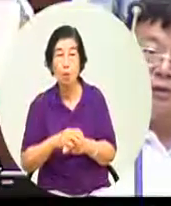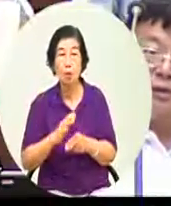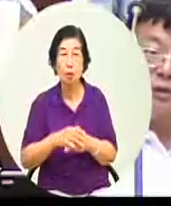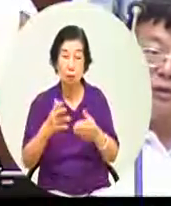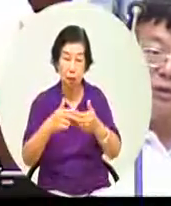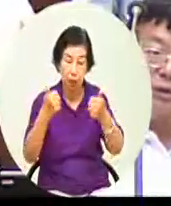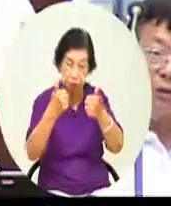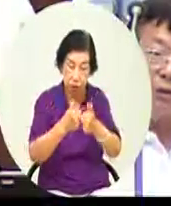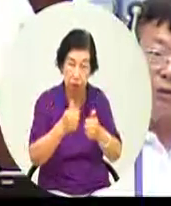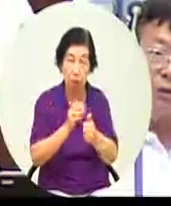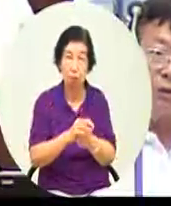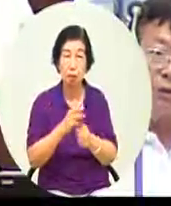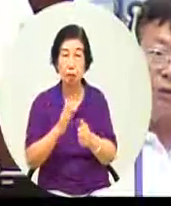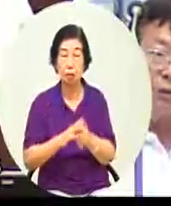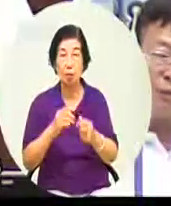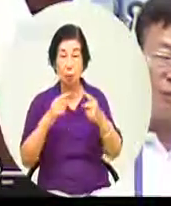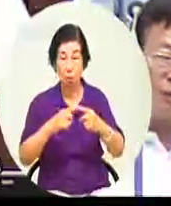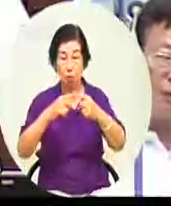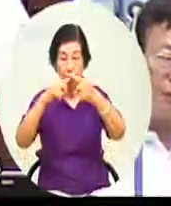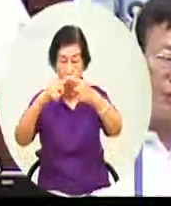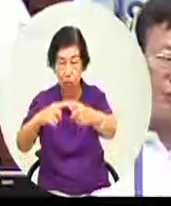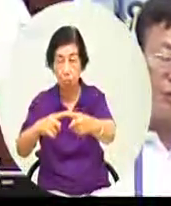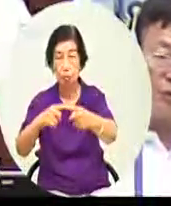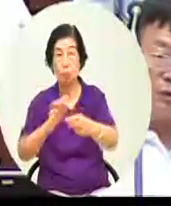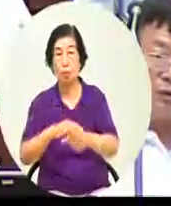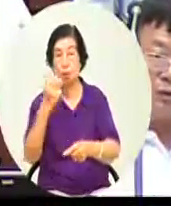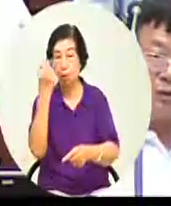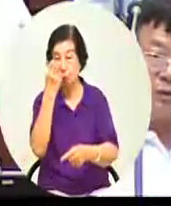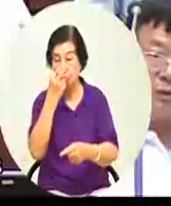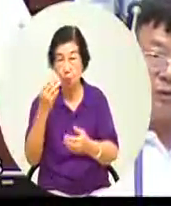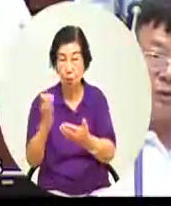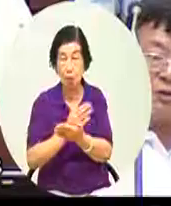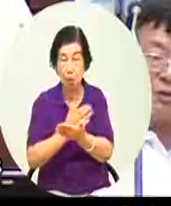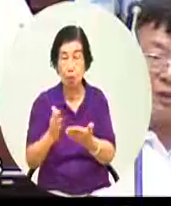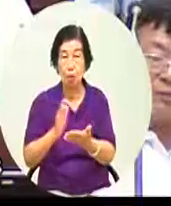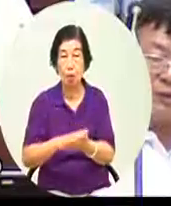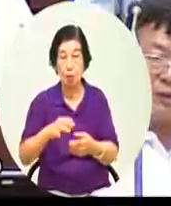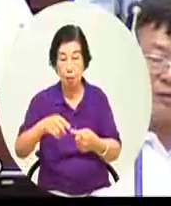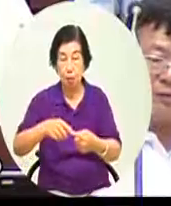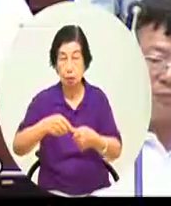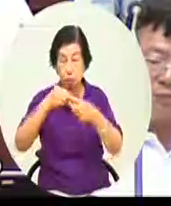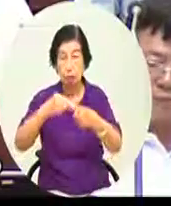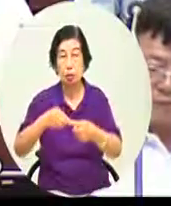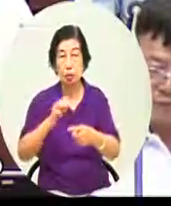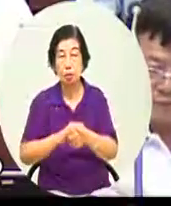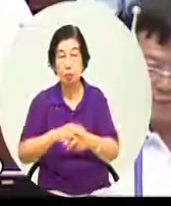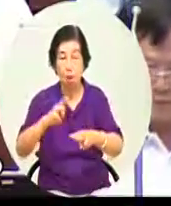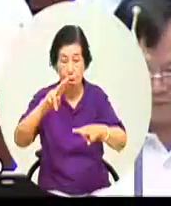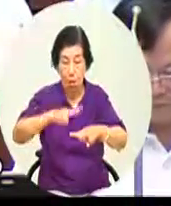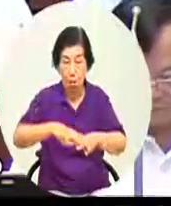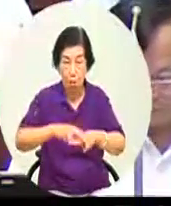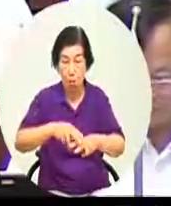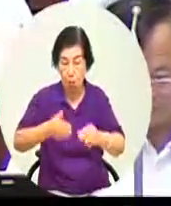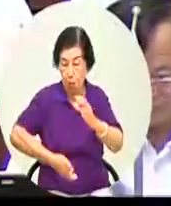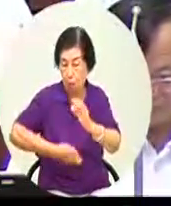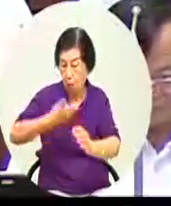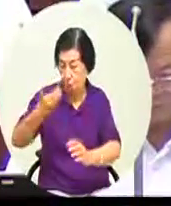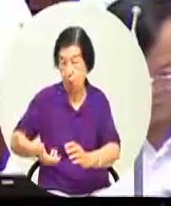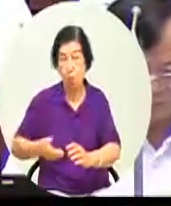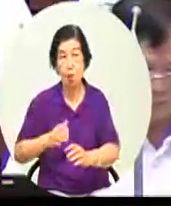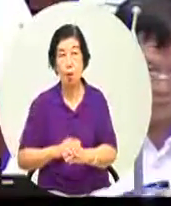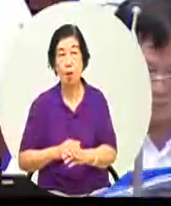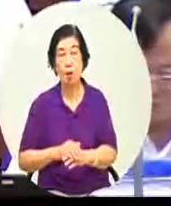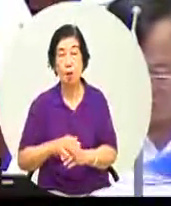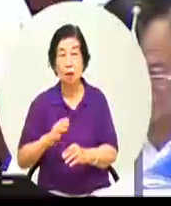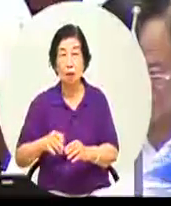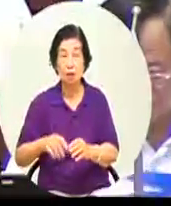位去现场去现勘，包括相关审查的部分，是第一口证的时阵。那后来我挖了之后，发现它其实量没